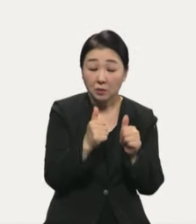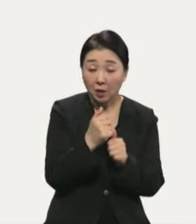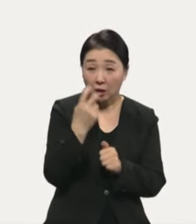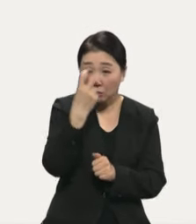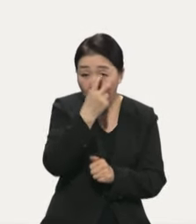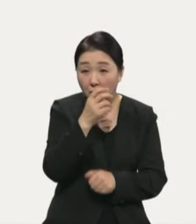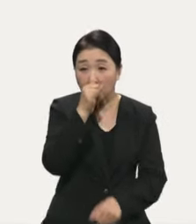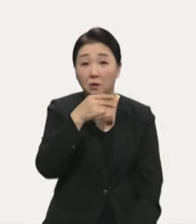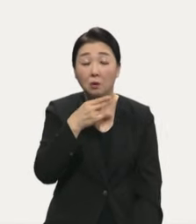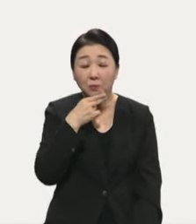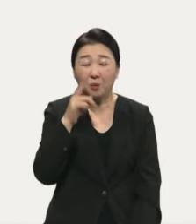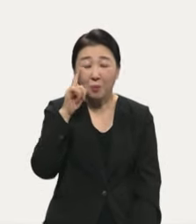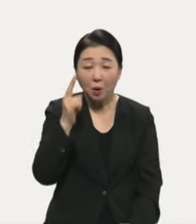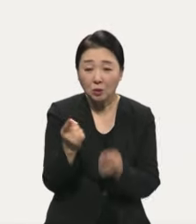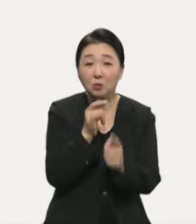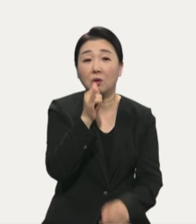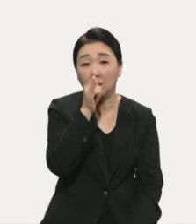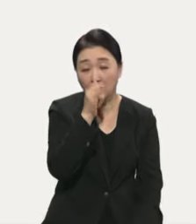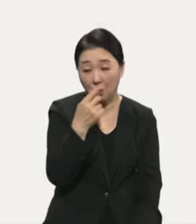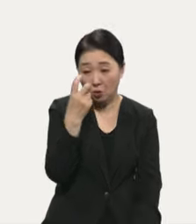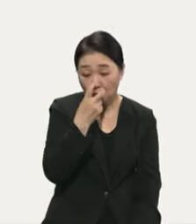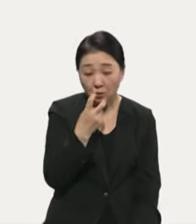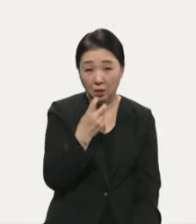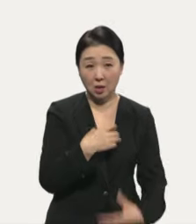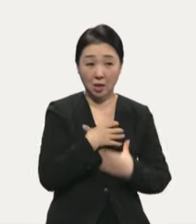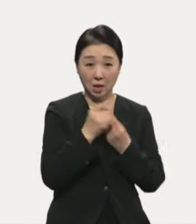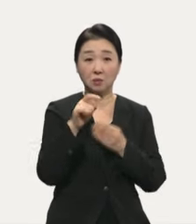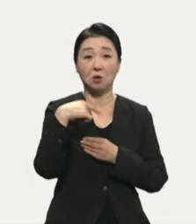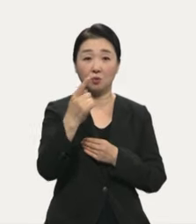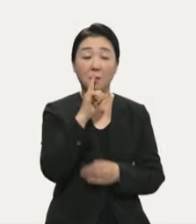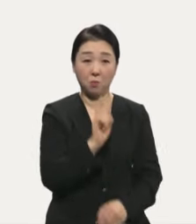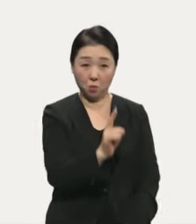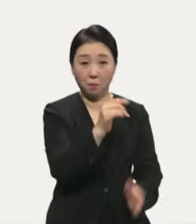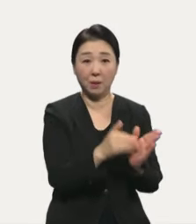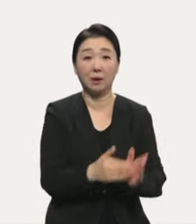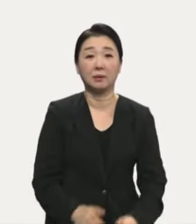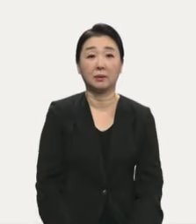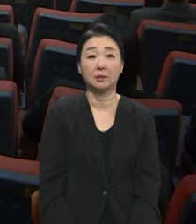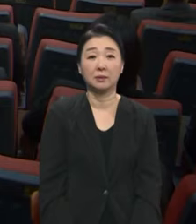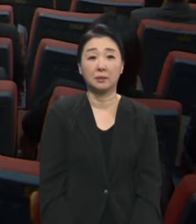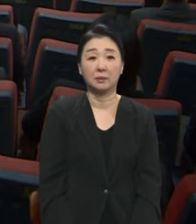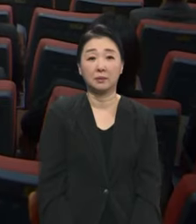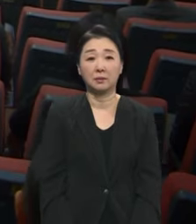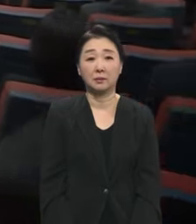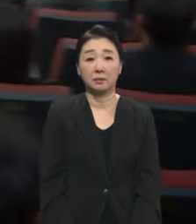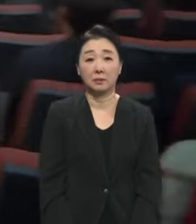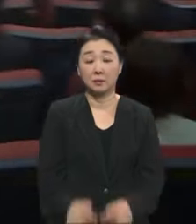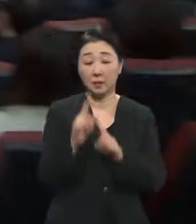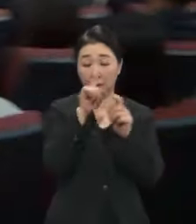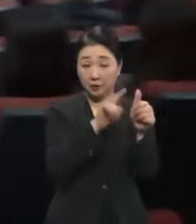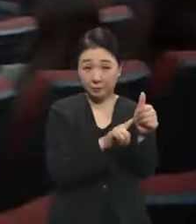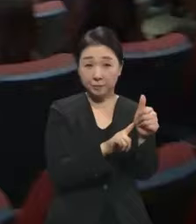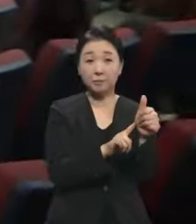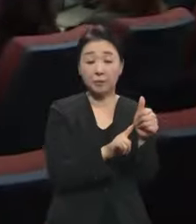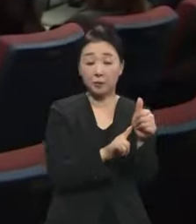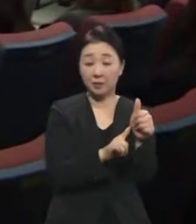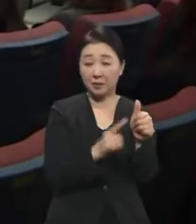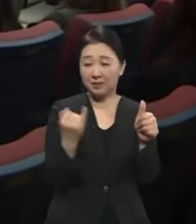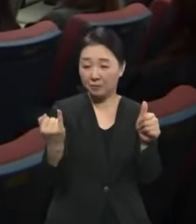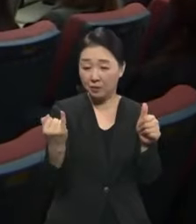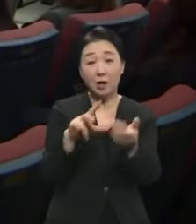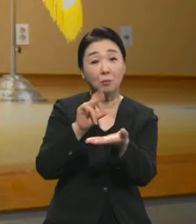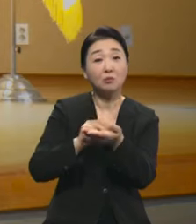여부가 유동적이었다며 조사가 안정화된 뒤에 보고를 한 것이라고 설명했습니다. 이 총장은 그동안 김 여사 문제에